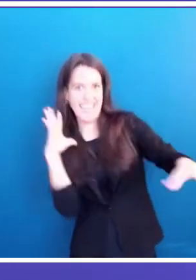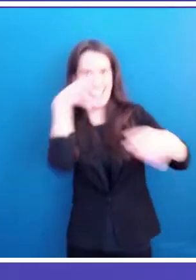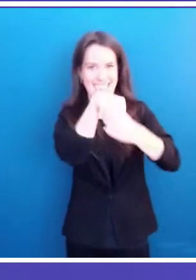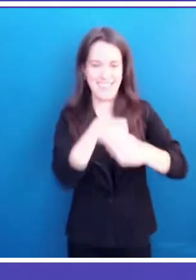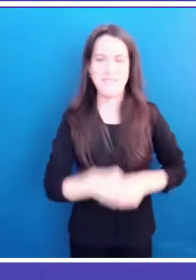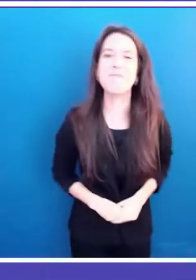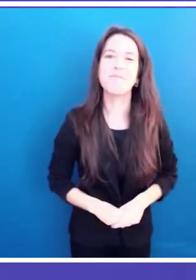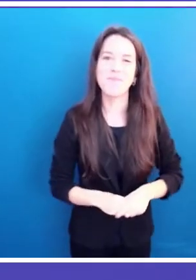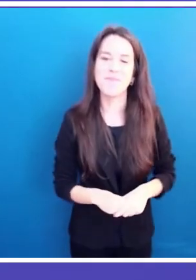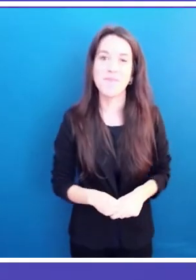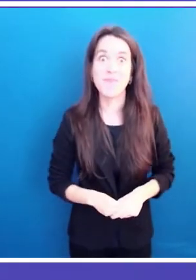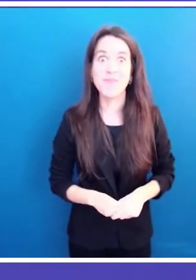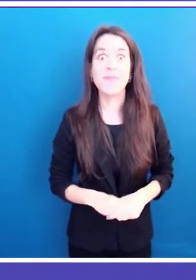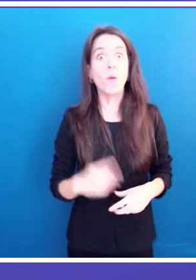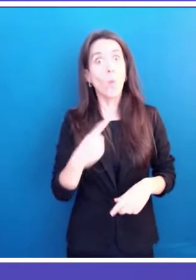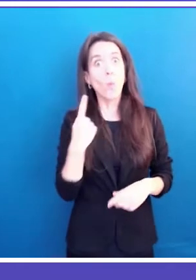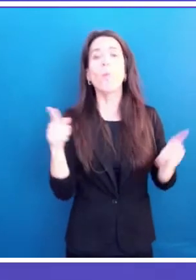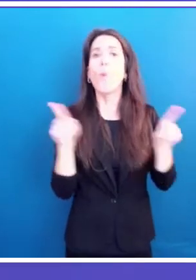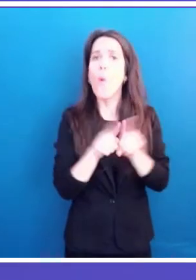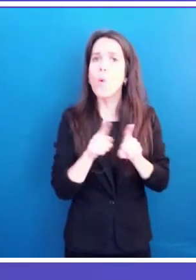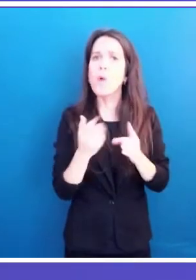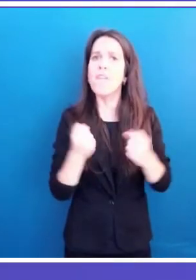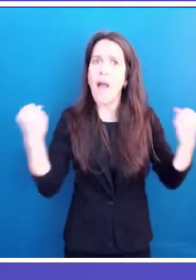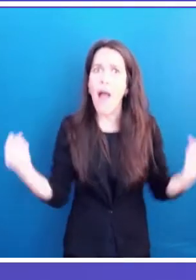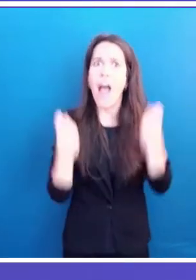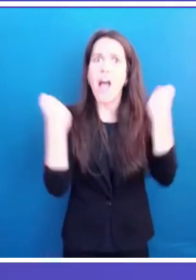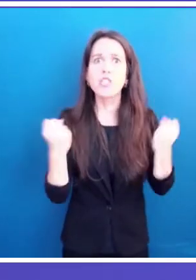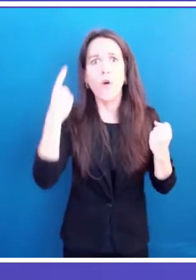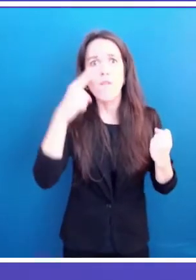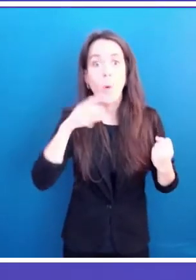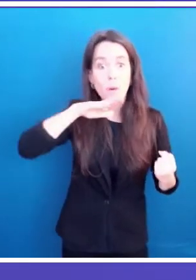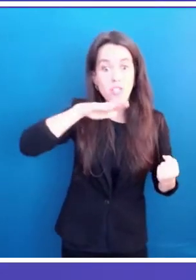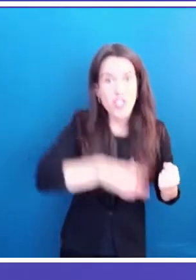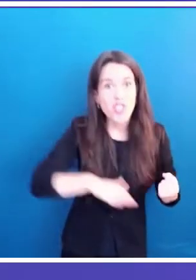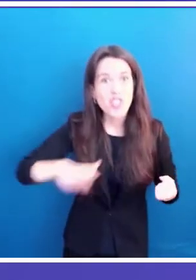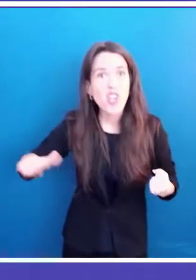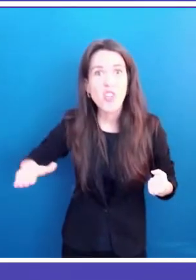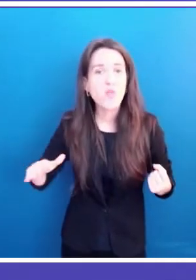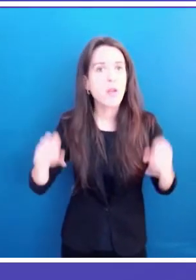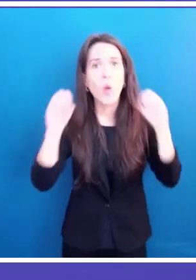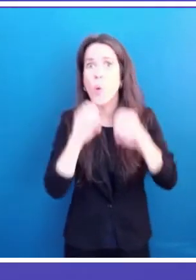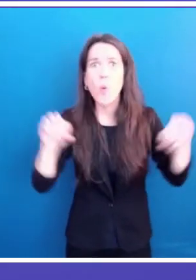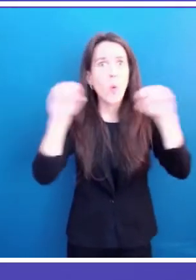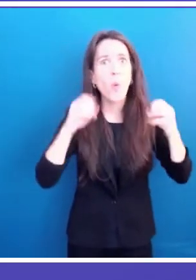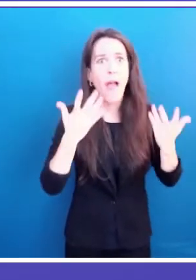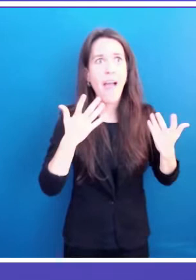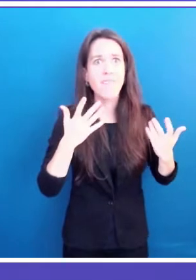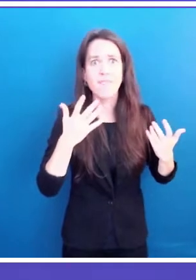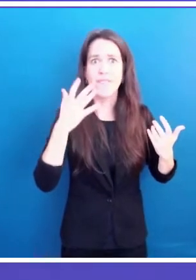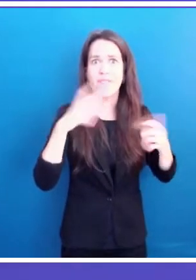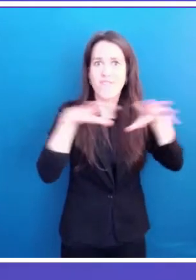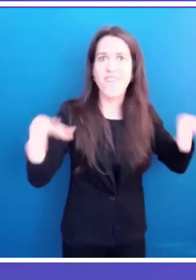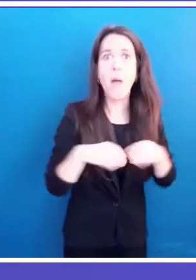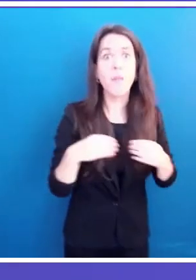ومهرجان روما حتى كان مفتوحا لهم وهو من الأهم، كما أننا كنا من أوائل المناطق التي